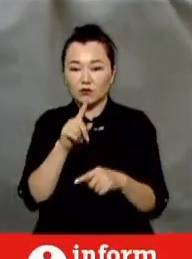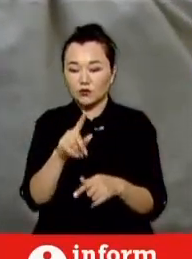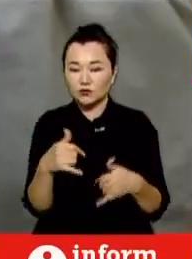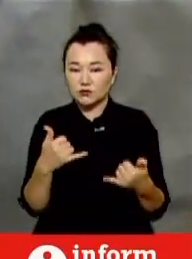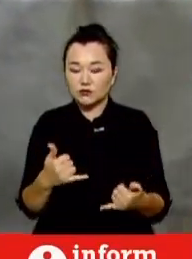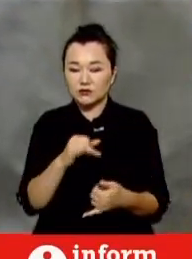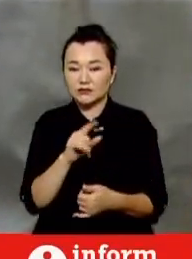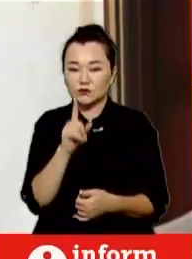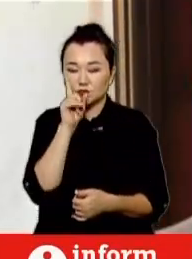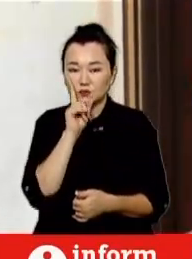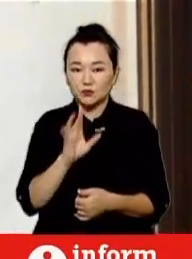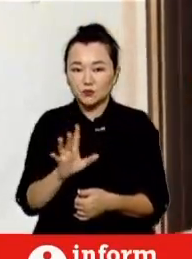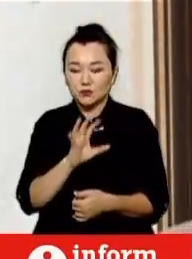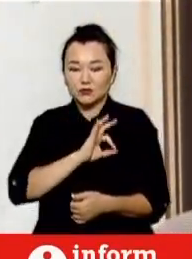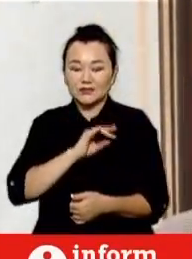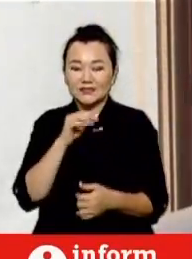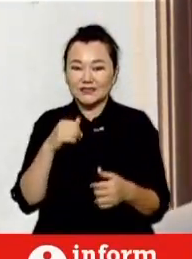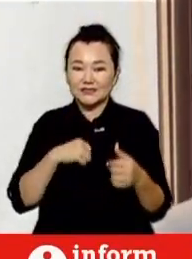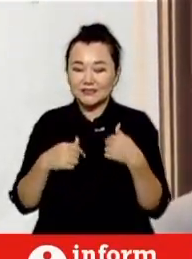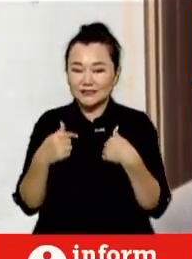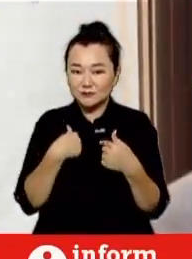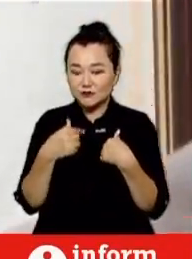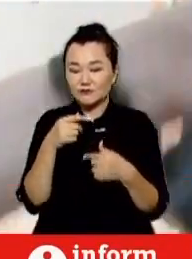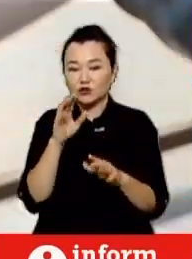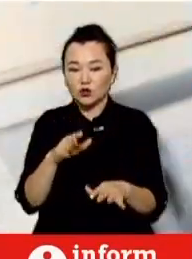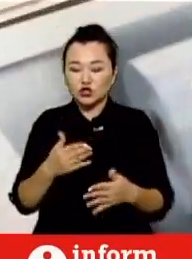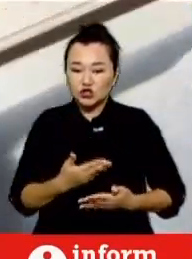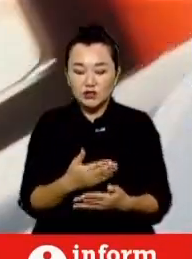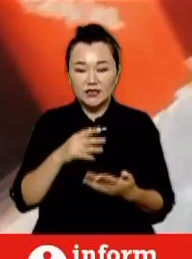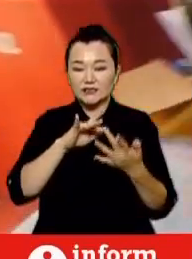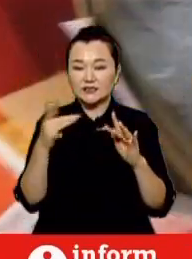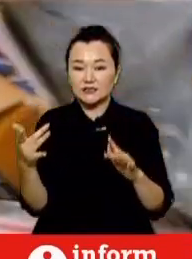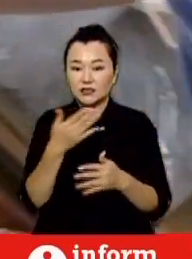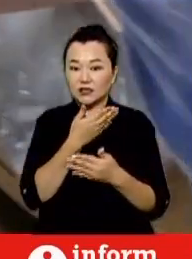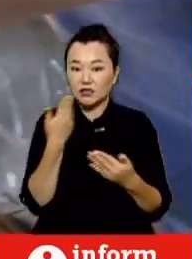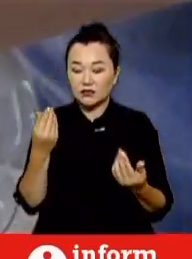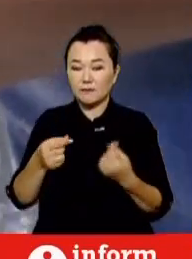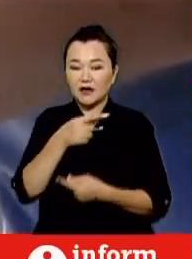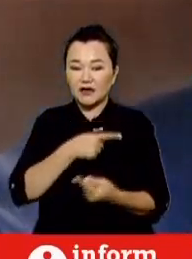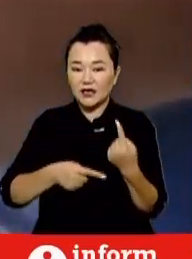сейчас дискомфорт испытывают не только жители. Отсутствие сети влияет на бизнес.